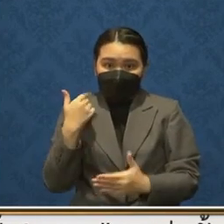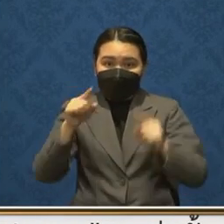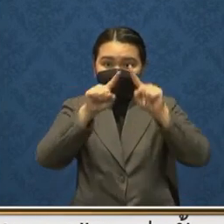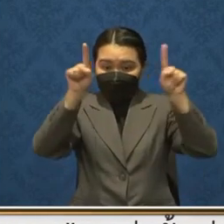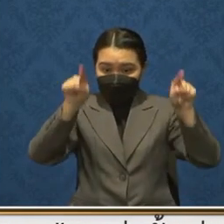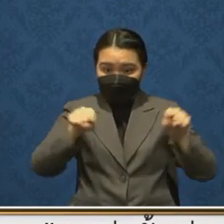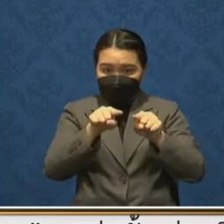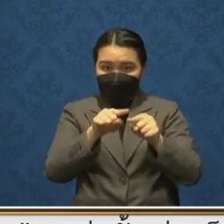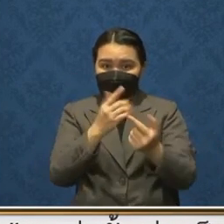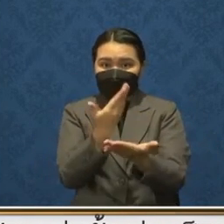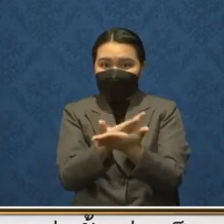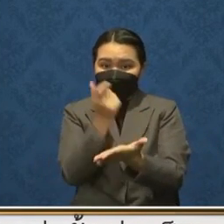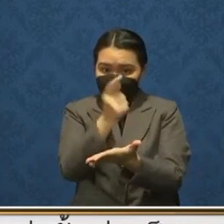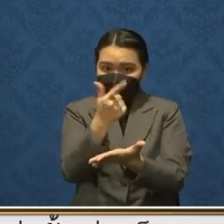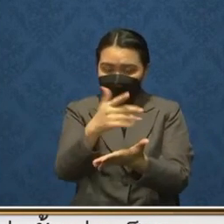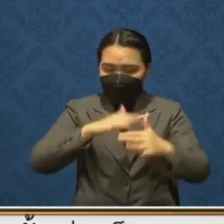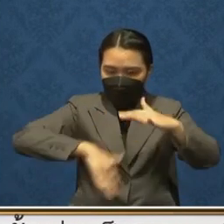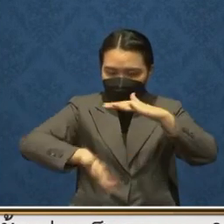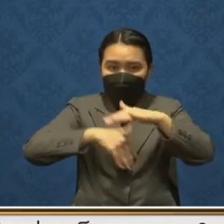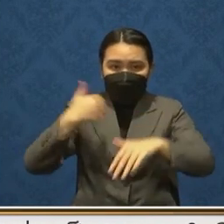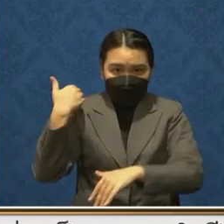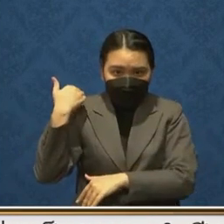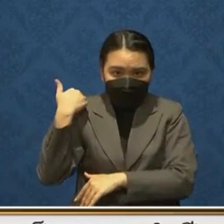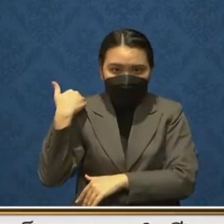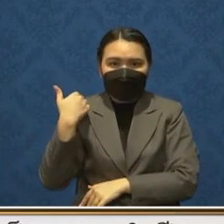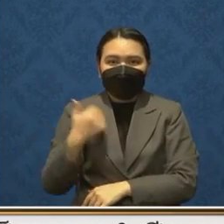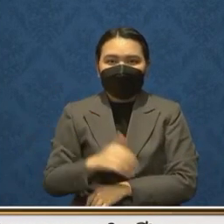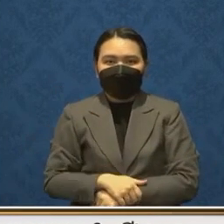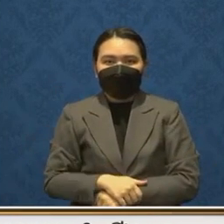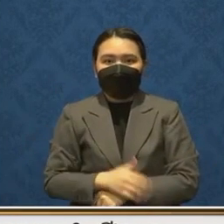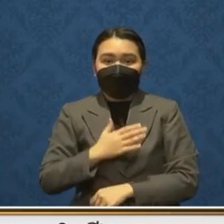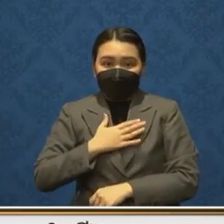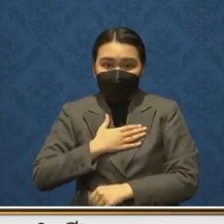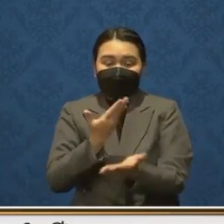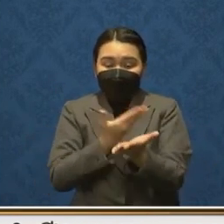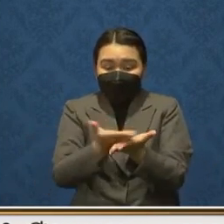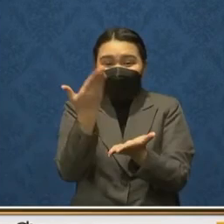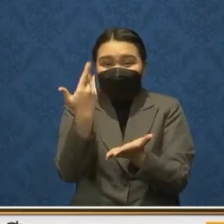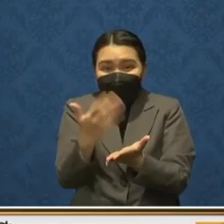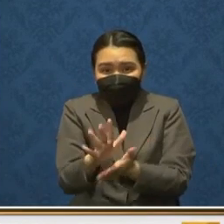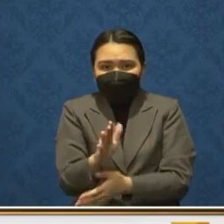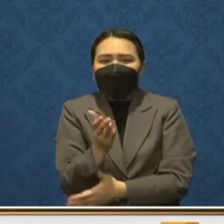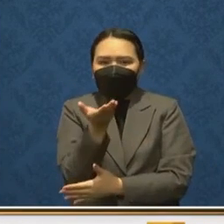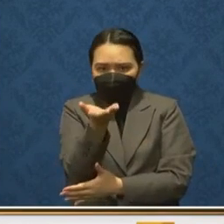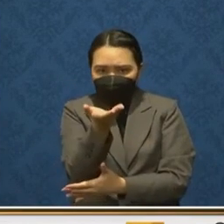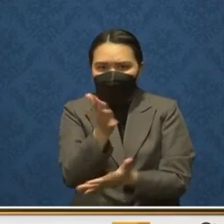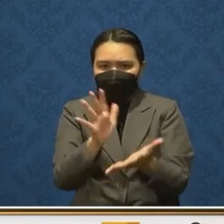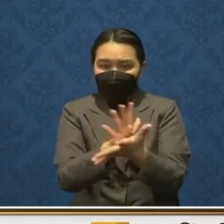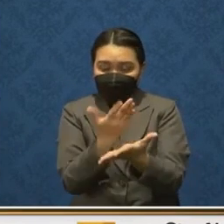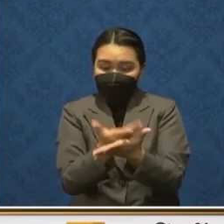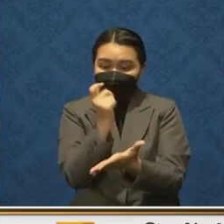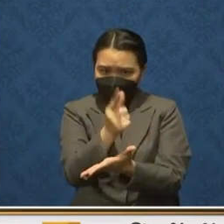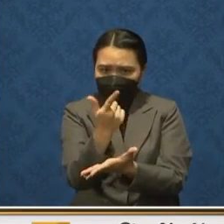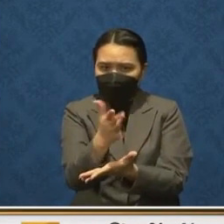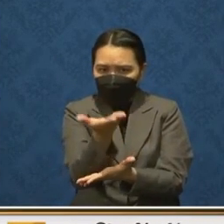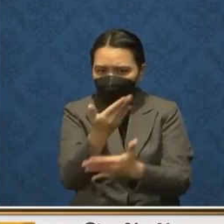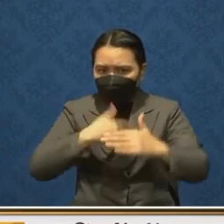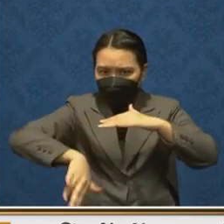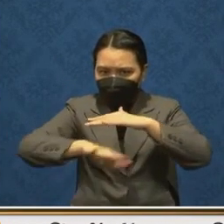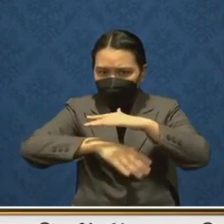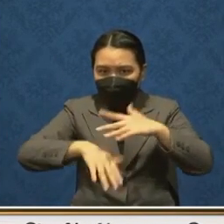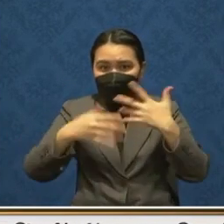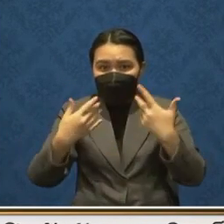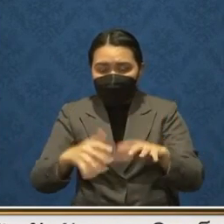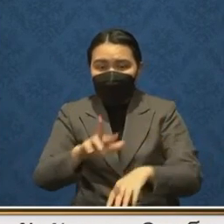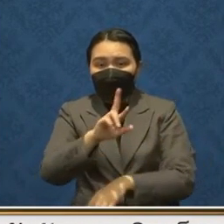หุมกอันนี้นะครับผมไปซื้อหมูปุ๊บ ผมก็ขอใเสรจทันทีหมูทรฐมัตเอมาขายนะคร